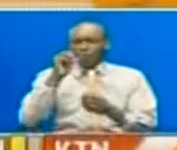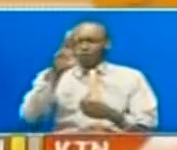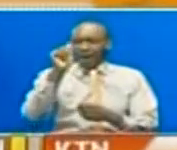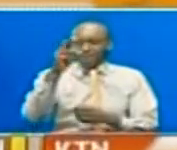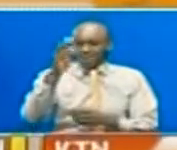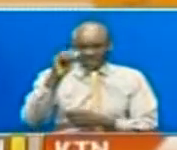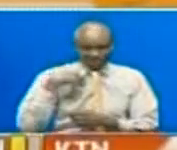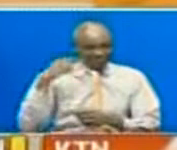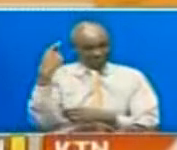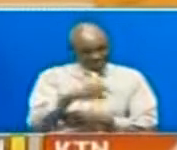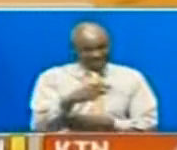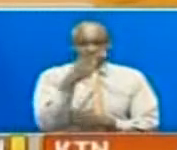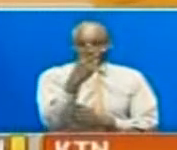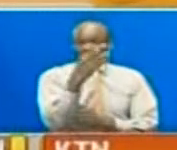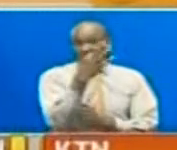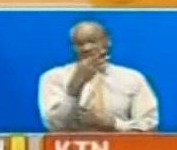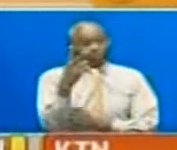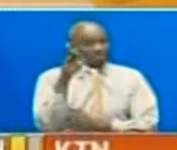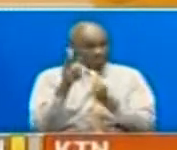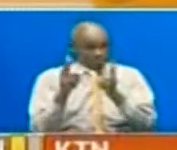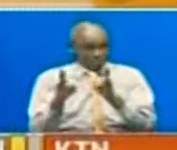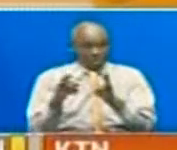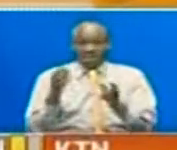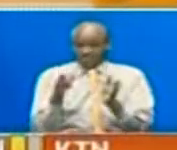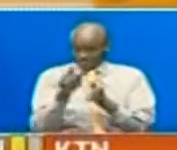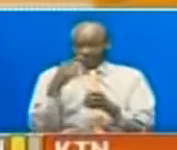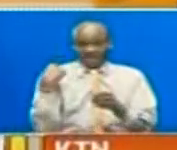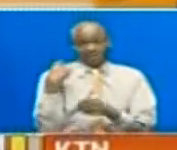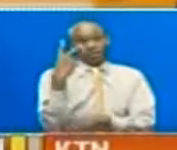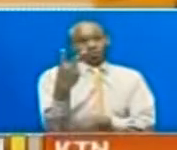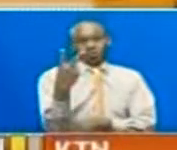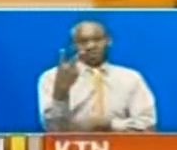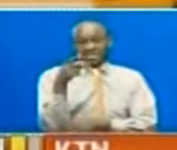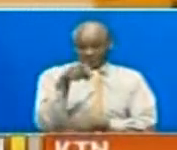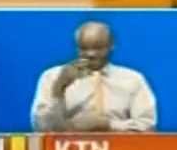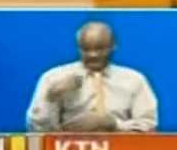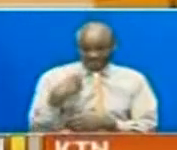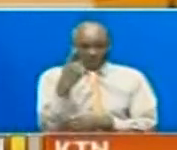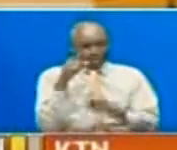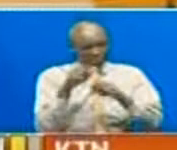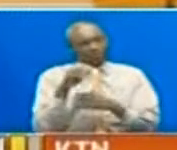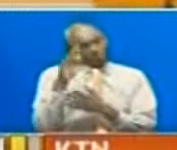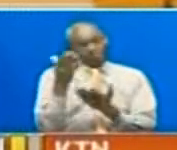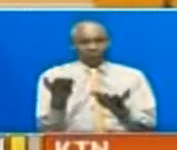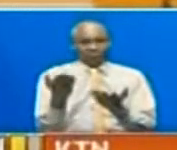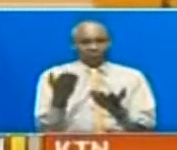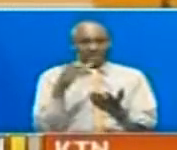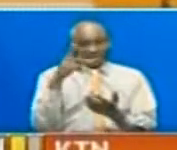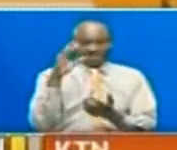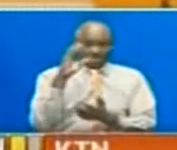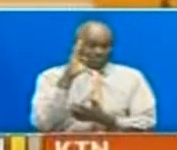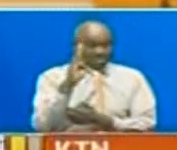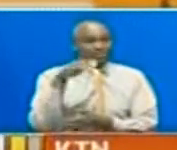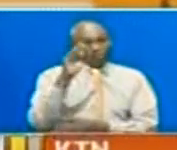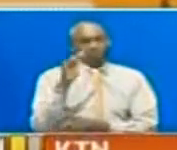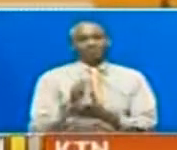kuwalaza 23-22 wakiwa na usawa wa alama wanashikilia nafasi ya pili, ikiwa ni alama moja pekee mbele ya KCB katika